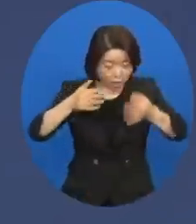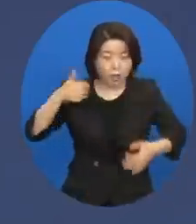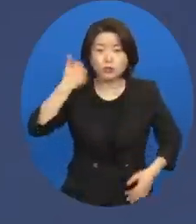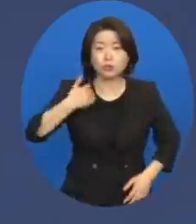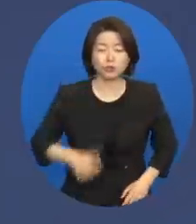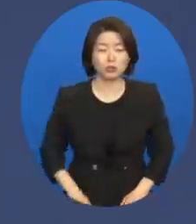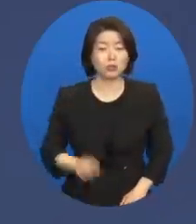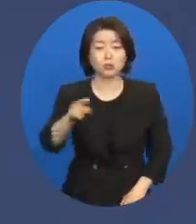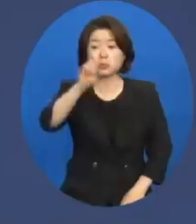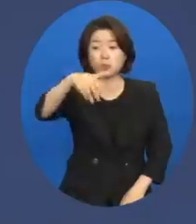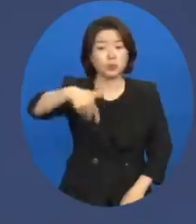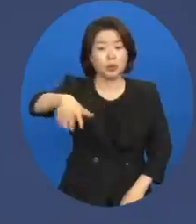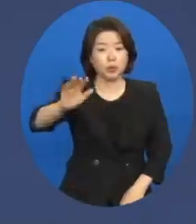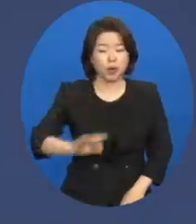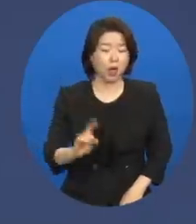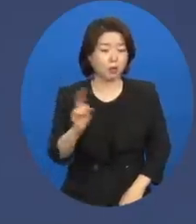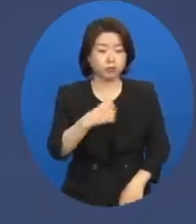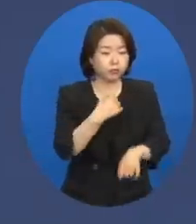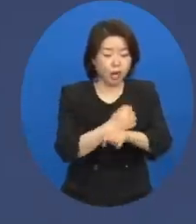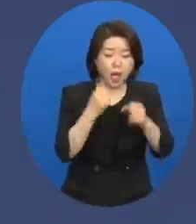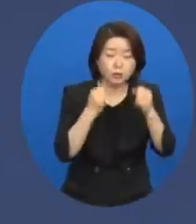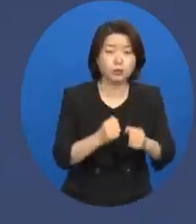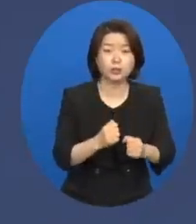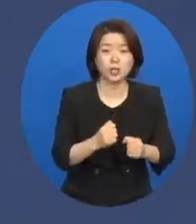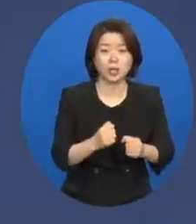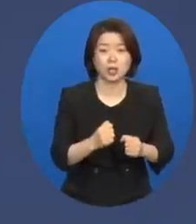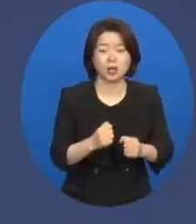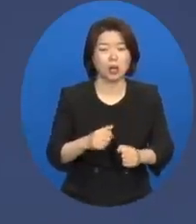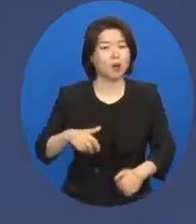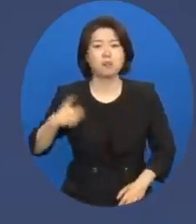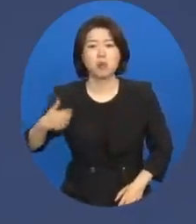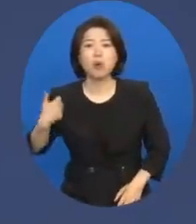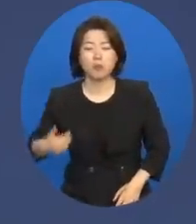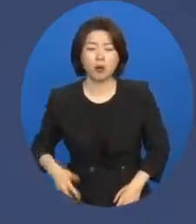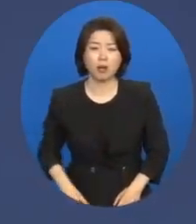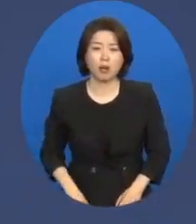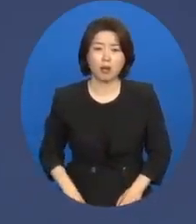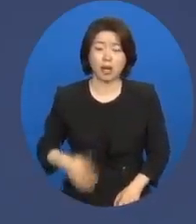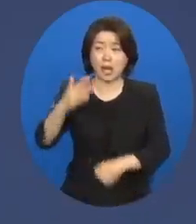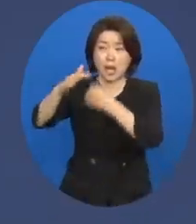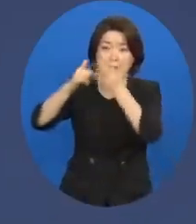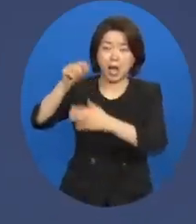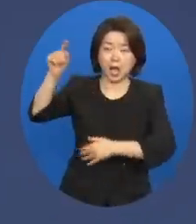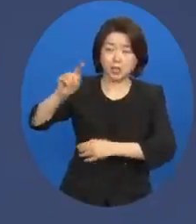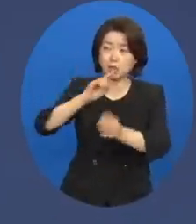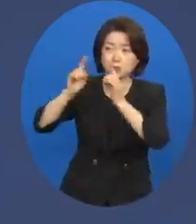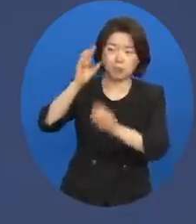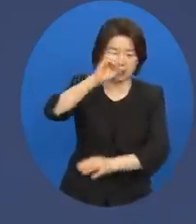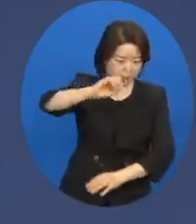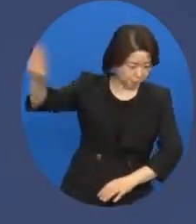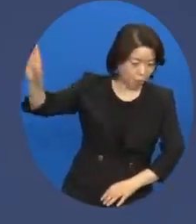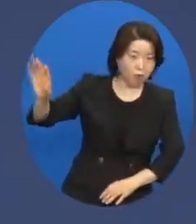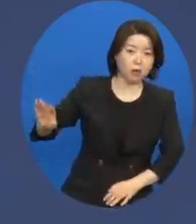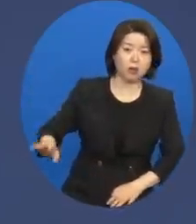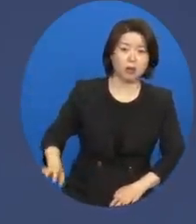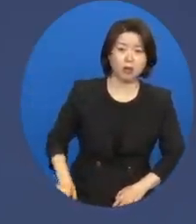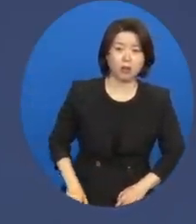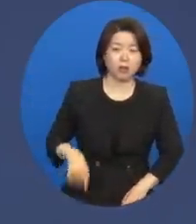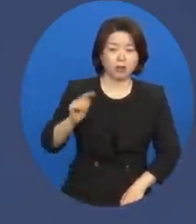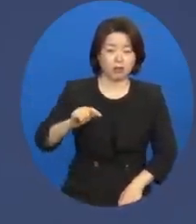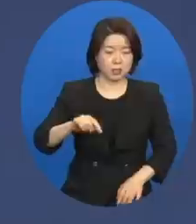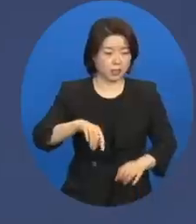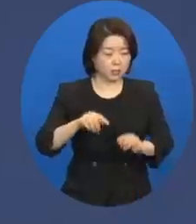어디로 가야 하는지 무엇을 할 존재인지 알지 못한 채 하나님과 그 말씀을 버렸더니 그